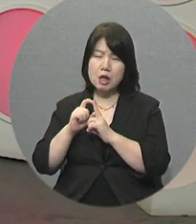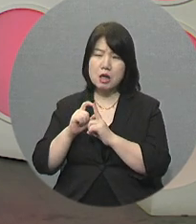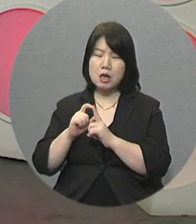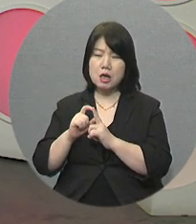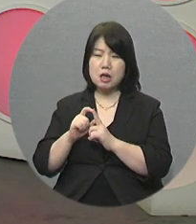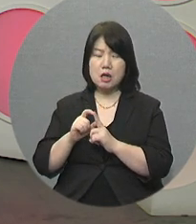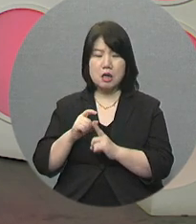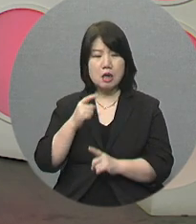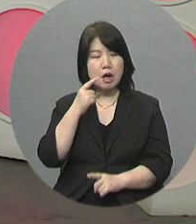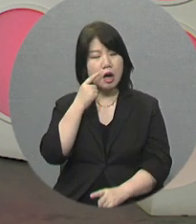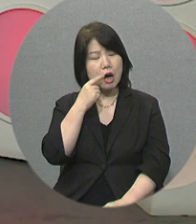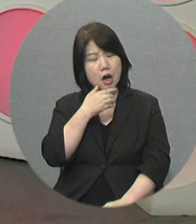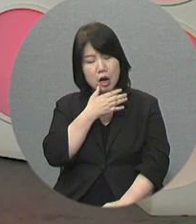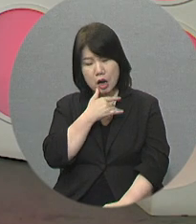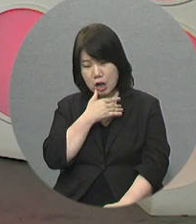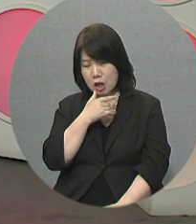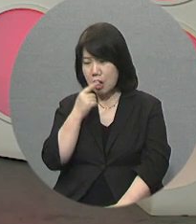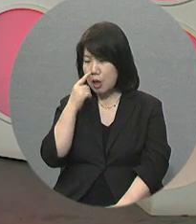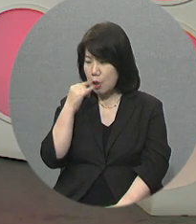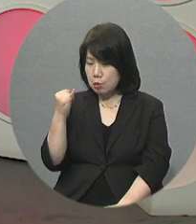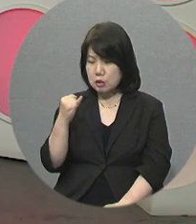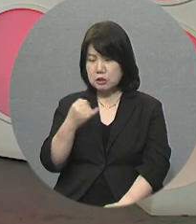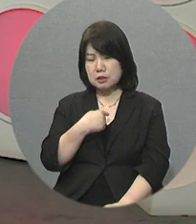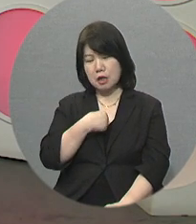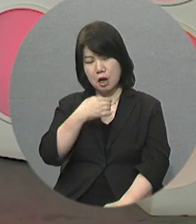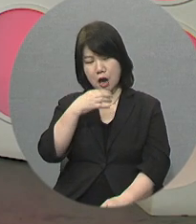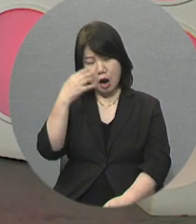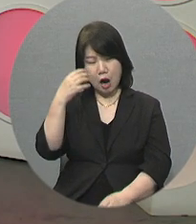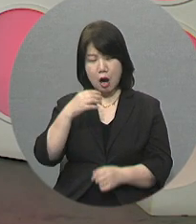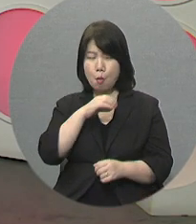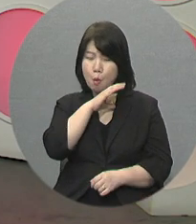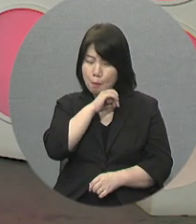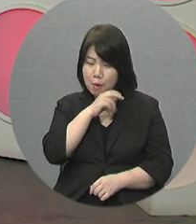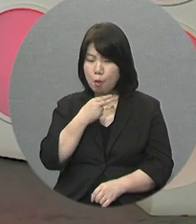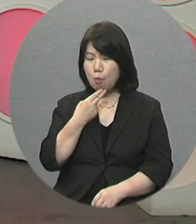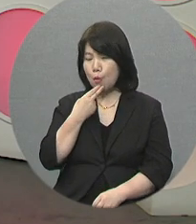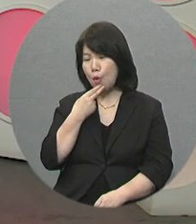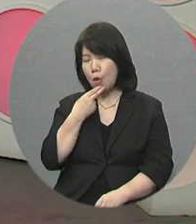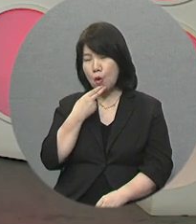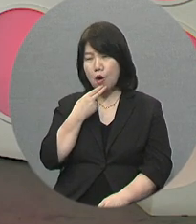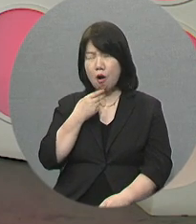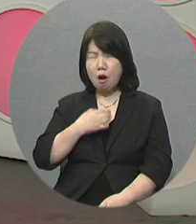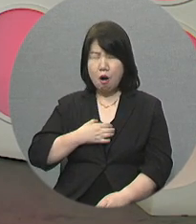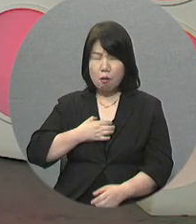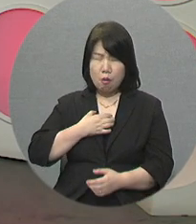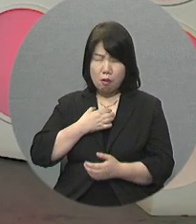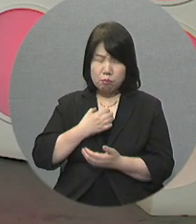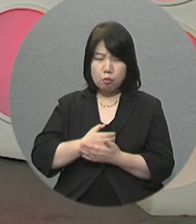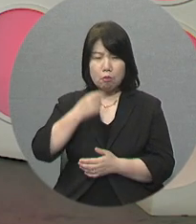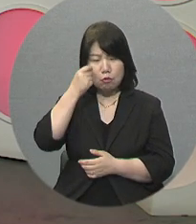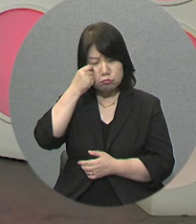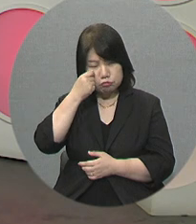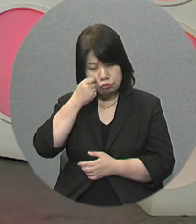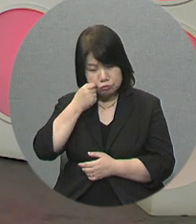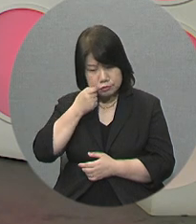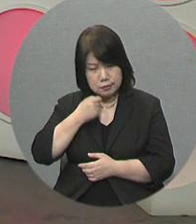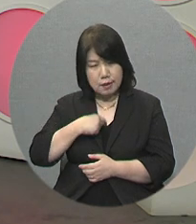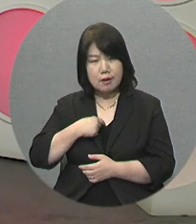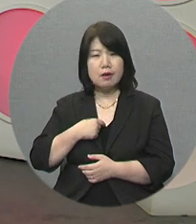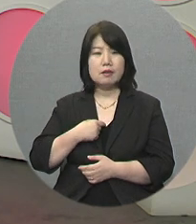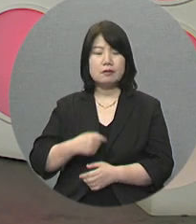어머니는 나를 원망하지 않았구나 하는 생각과 함께 울컥하는 눈물이 흘러나왔습니다.